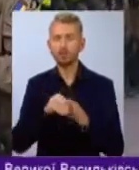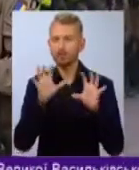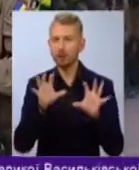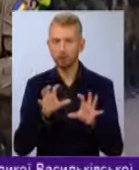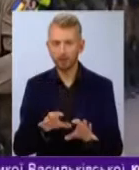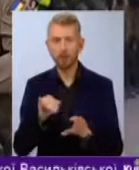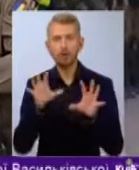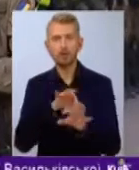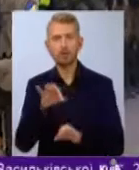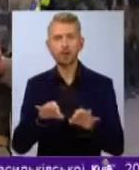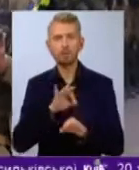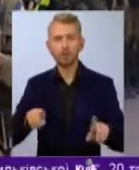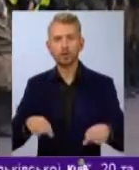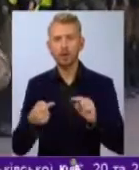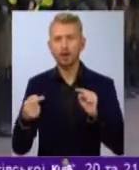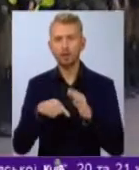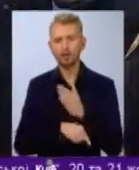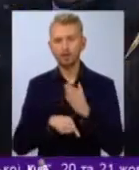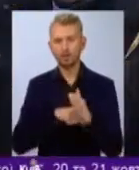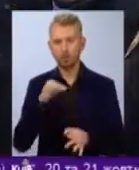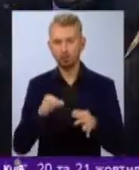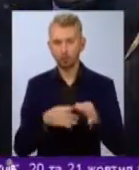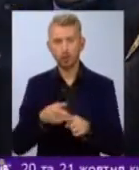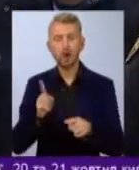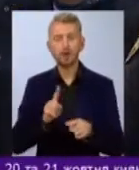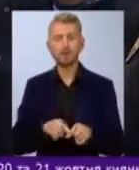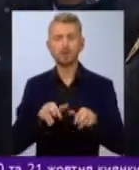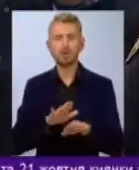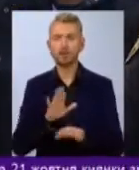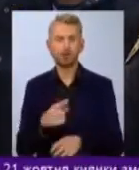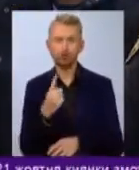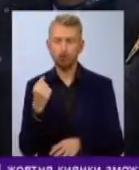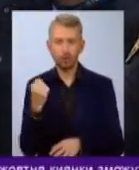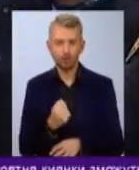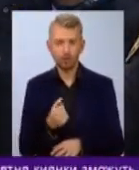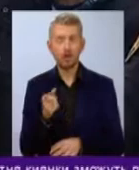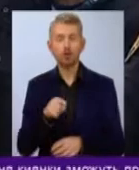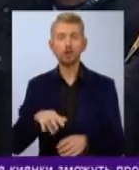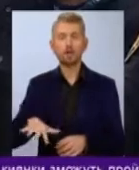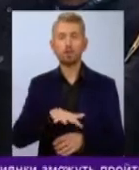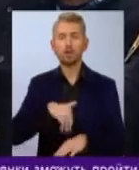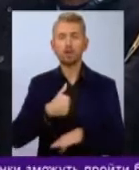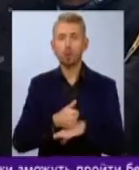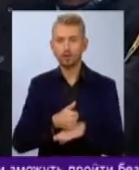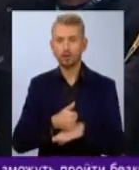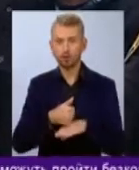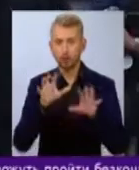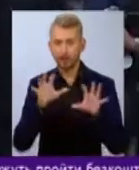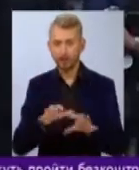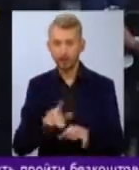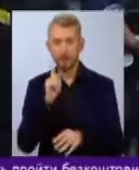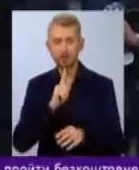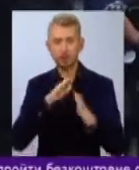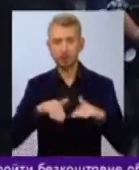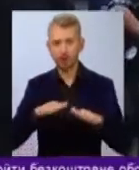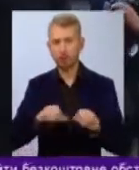і законопроект про створення антикорупційного суду. А це справа не одного тижня. Тож на площі Конституції тимчасовий табір може